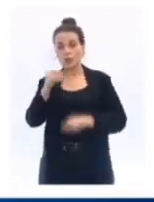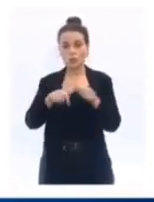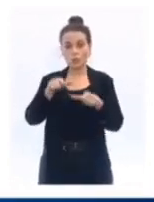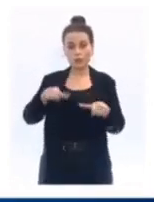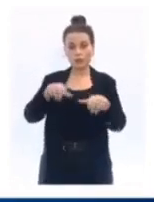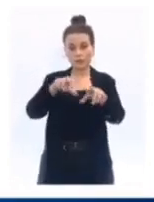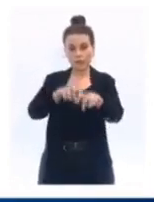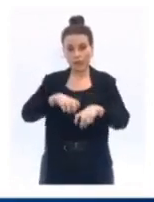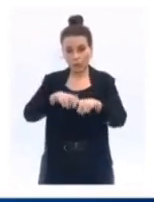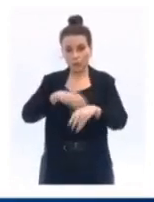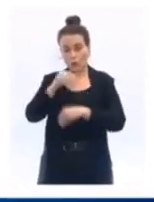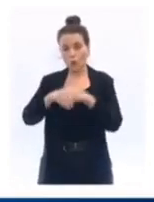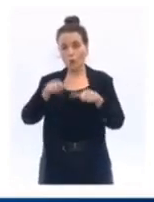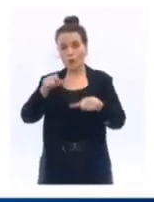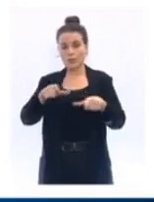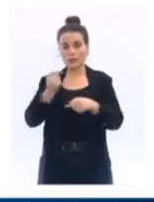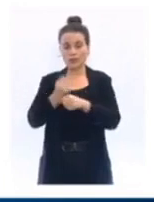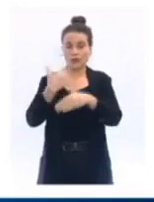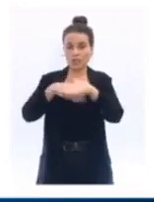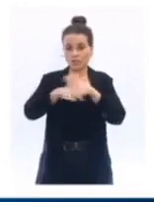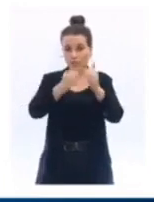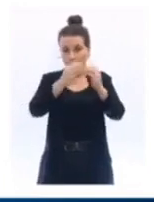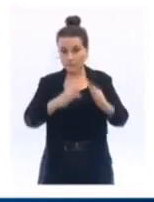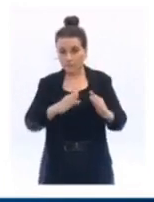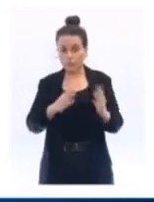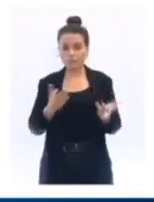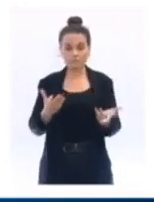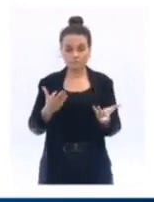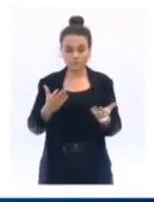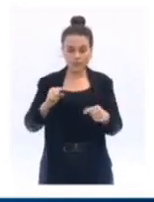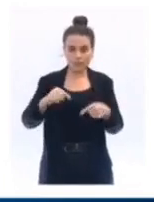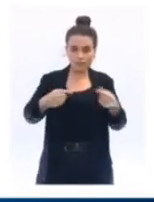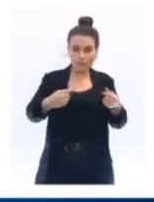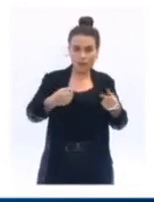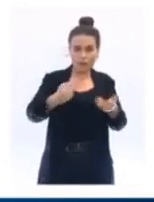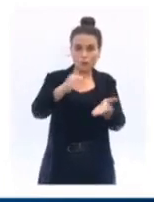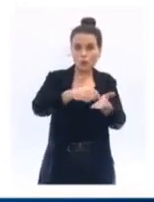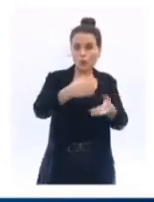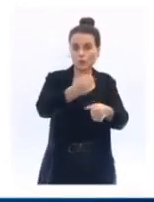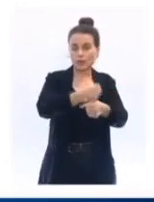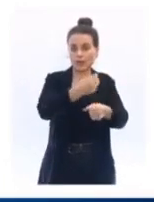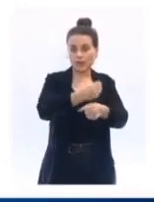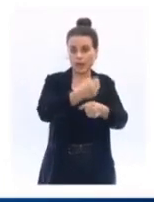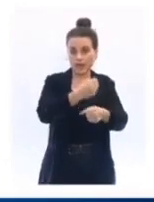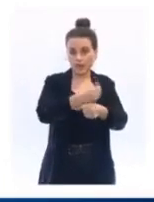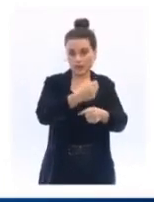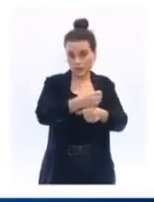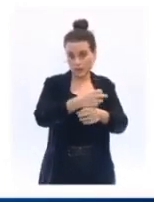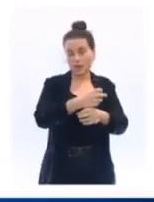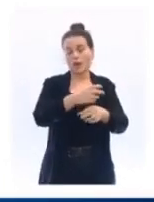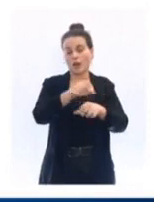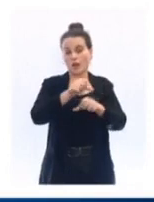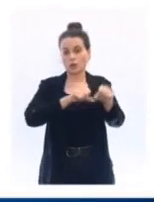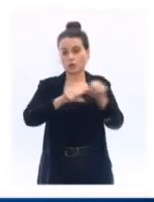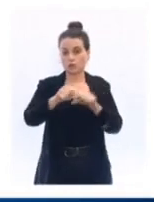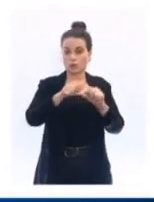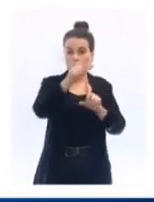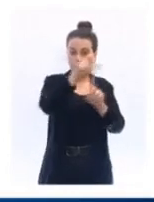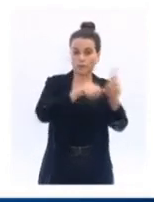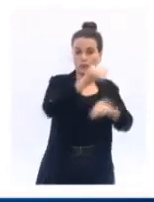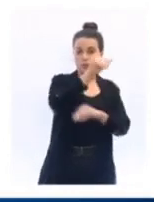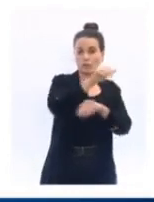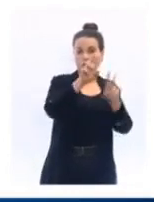horaires d'arrivée et de départ afin de limiter l'affluence aux heures de pointe. En complément, les